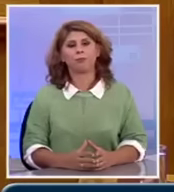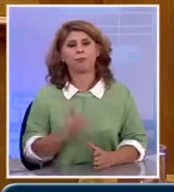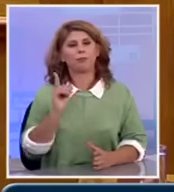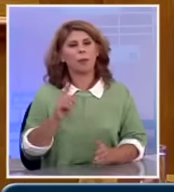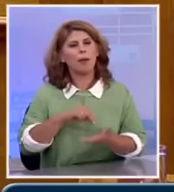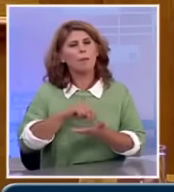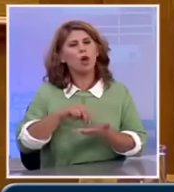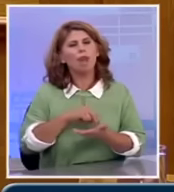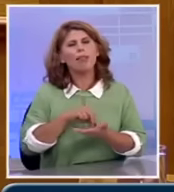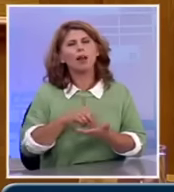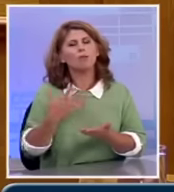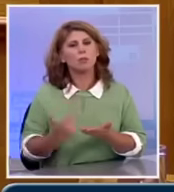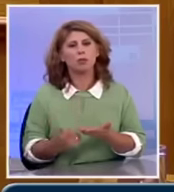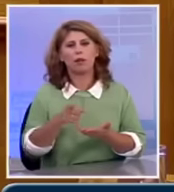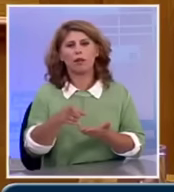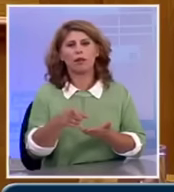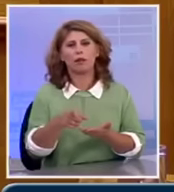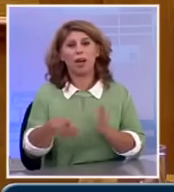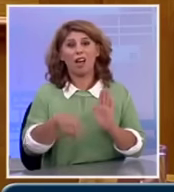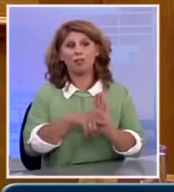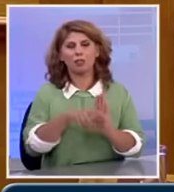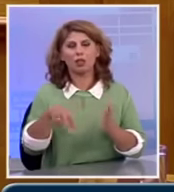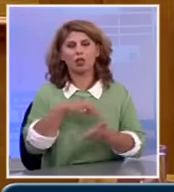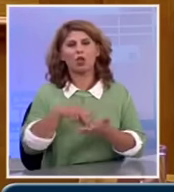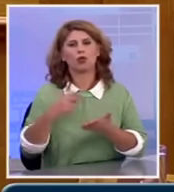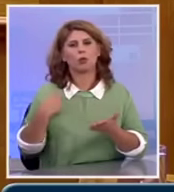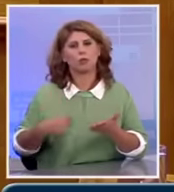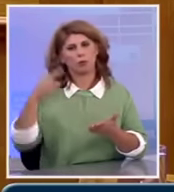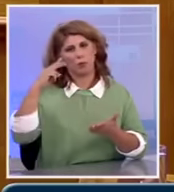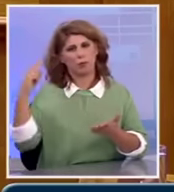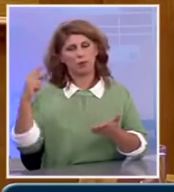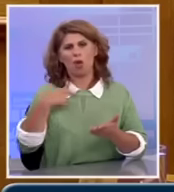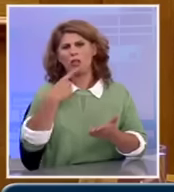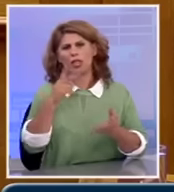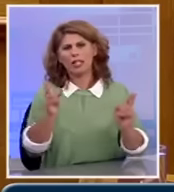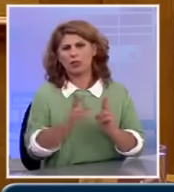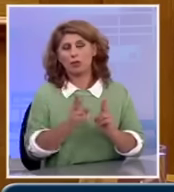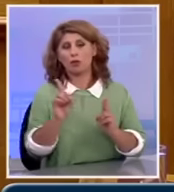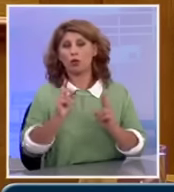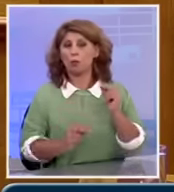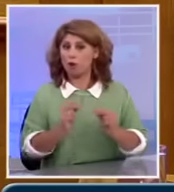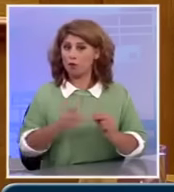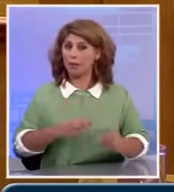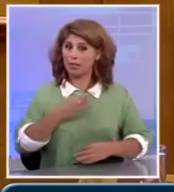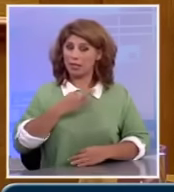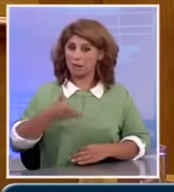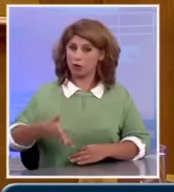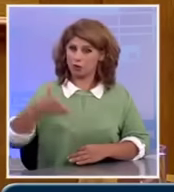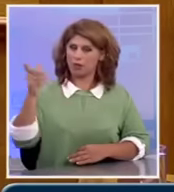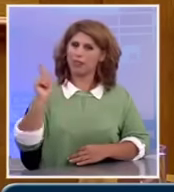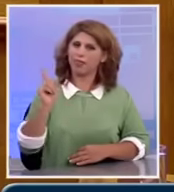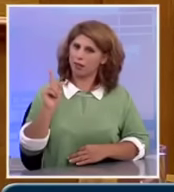προκατάληψη αρνητική για το ρόλο του θα έλεγα με δύο λόγια ότι το πρόβλημα σας κύριε μητσοτάκη δεν